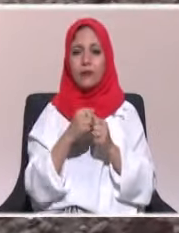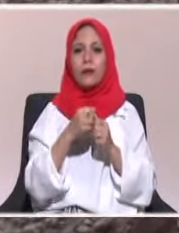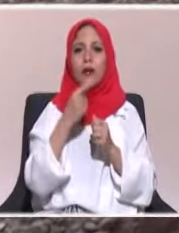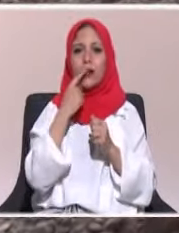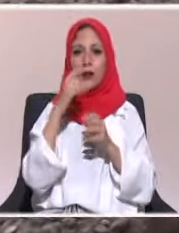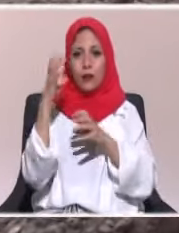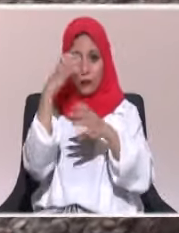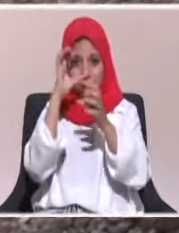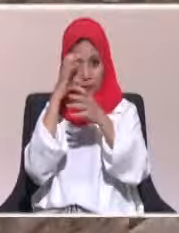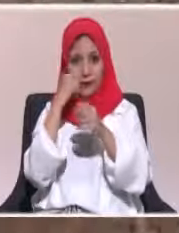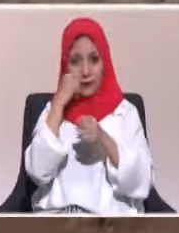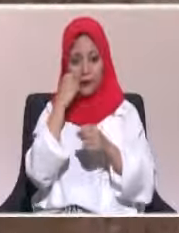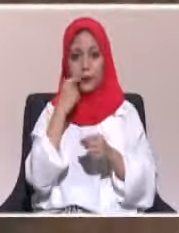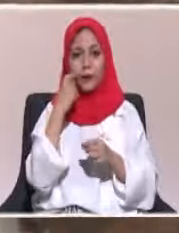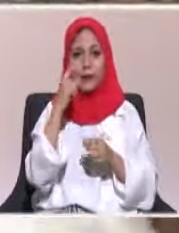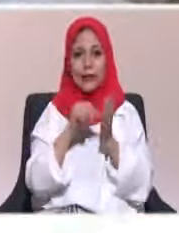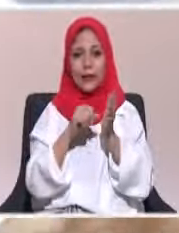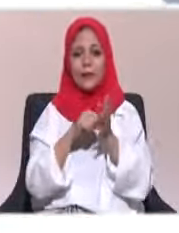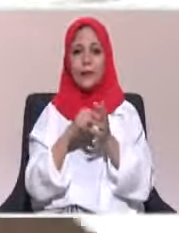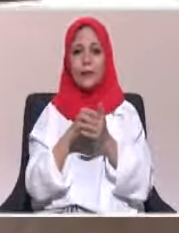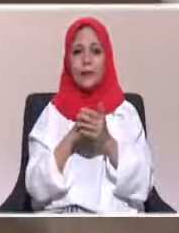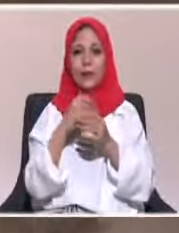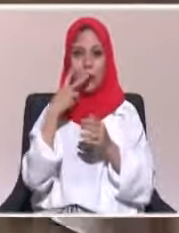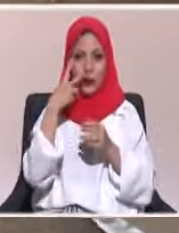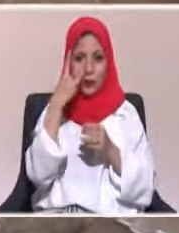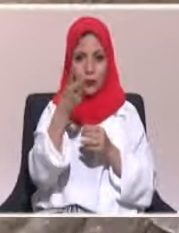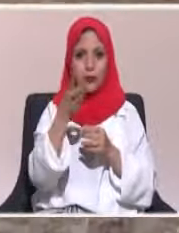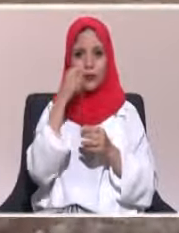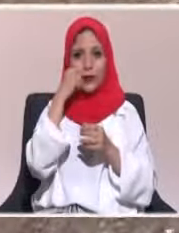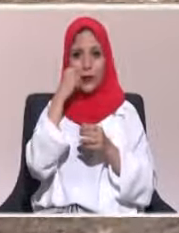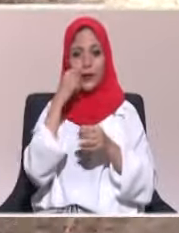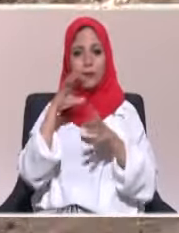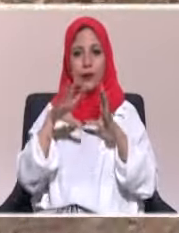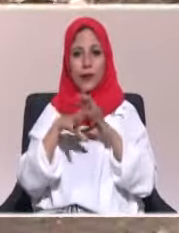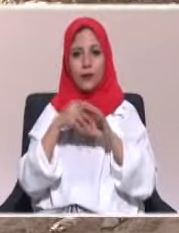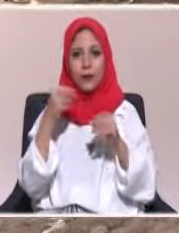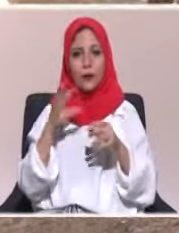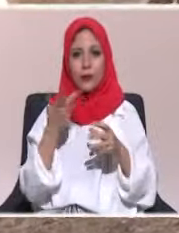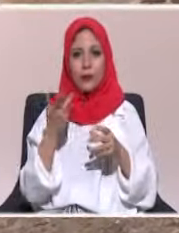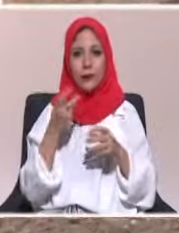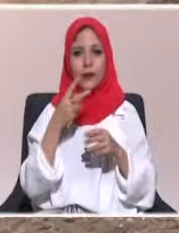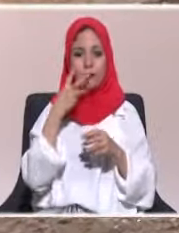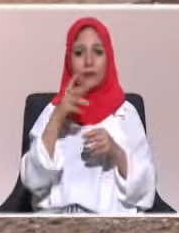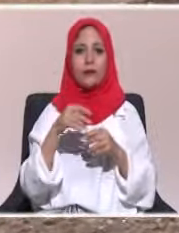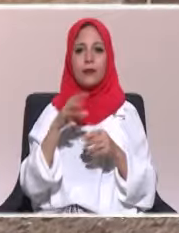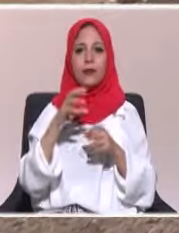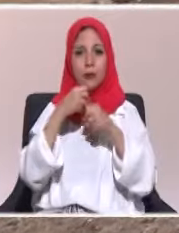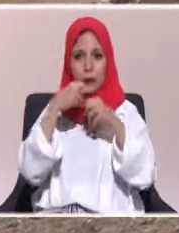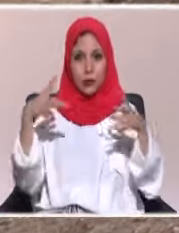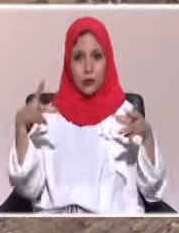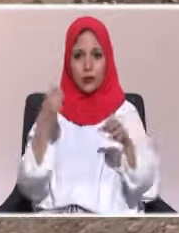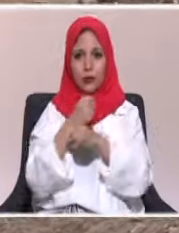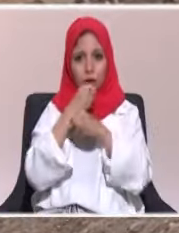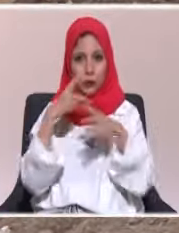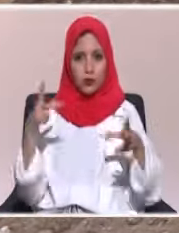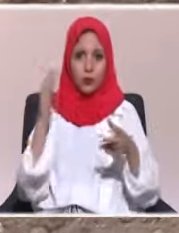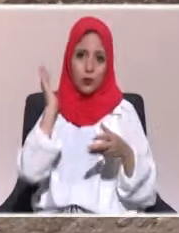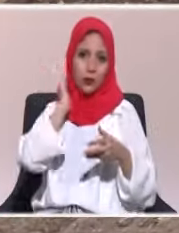من الناس تجولت بالقرية لترصد أحوال المواطنين بعد هذا الإنجاز العظيم.